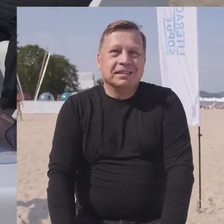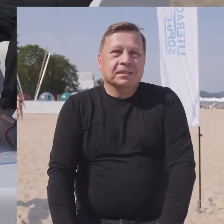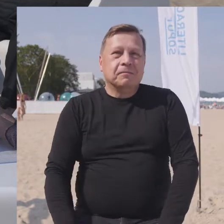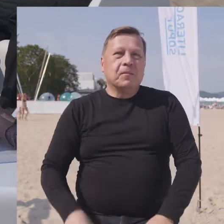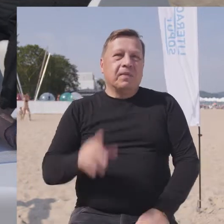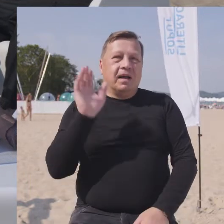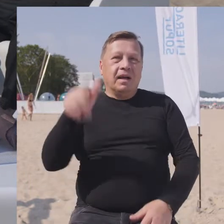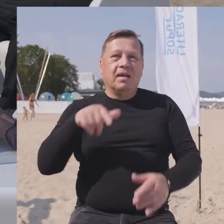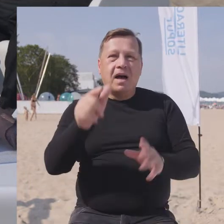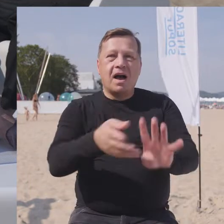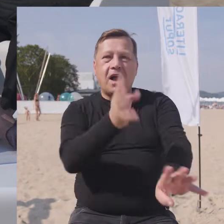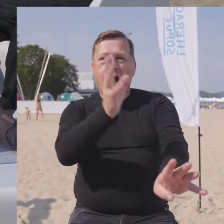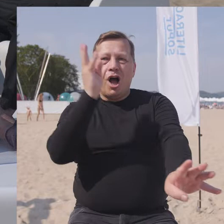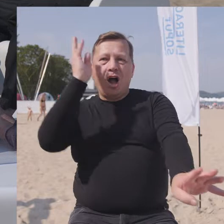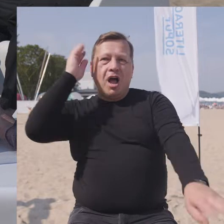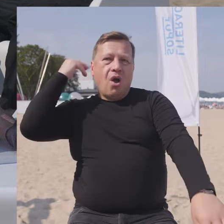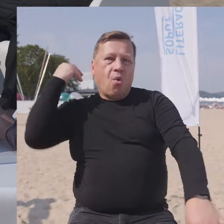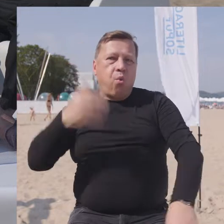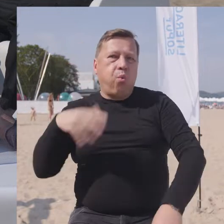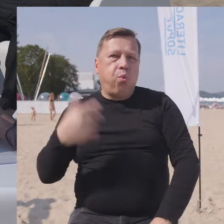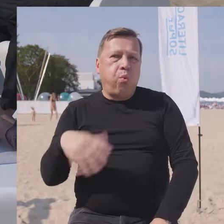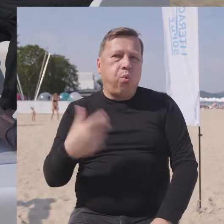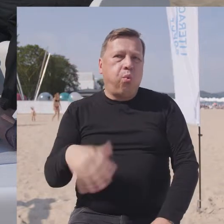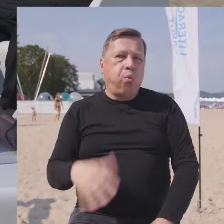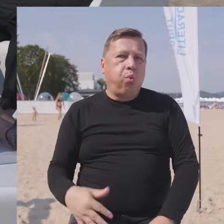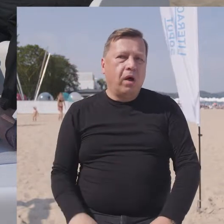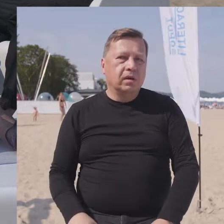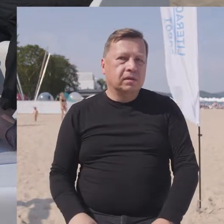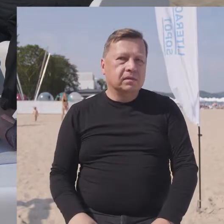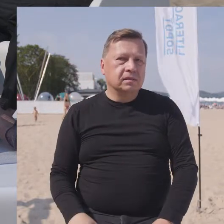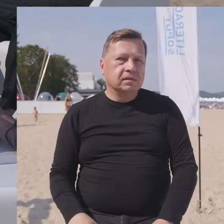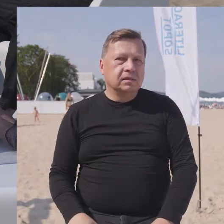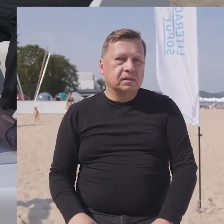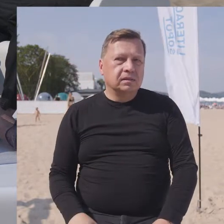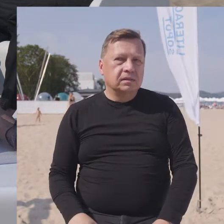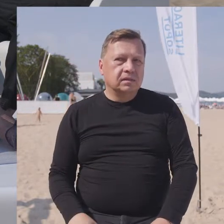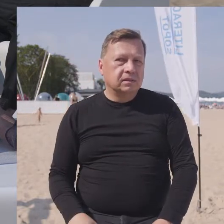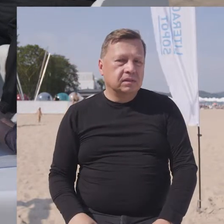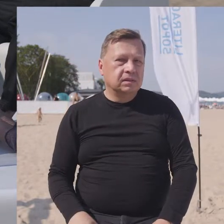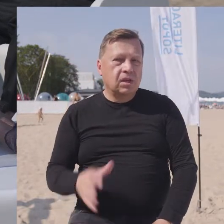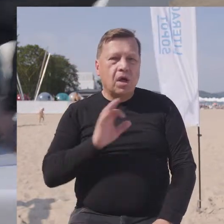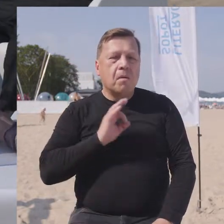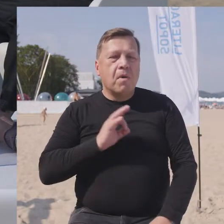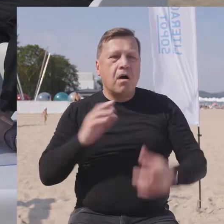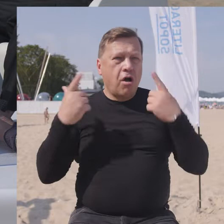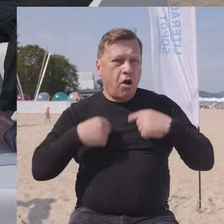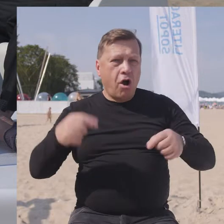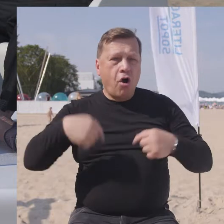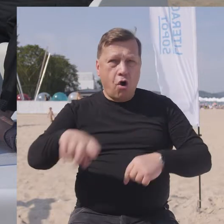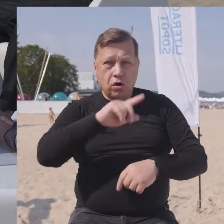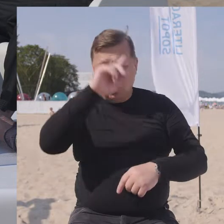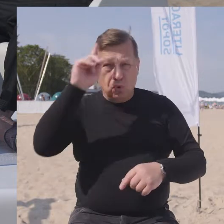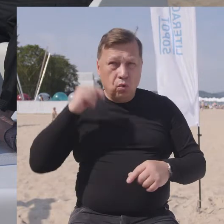ta kolejka była niebywała i właśnie osoby, nie wiem, mniej więcej mojego pokolenia stały i